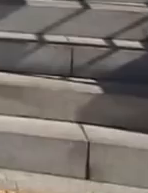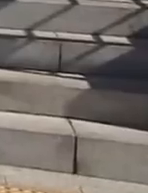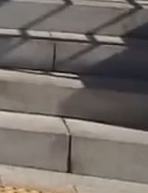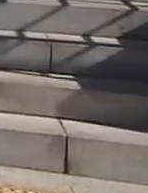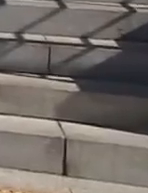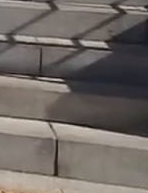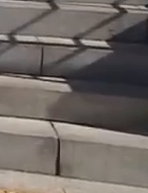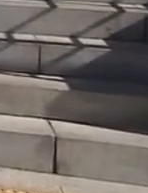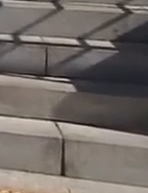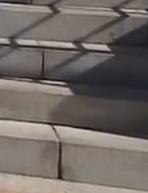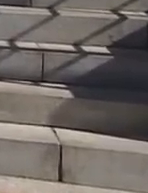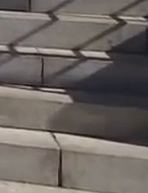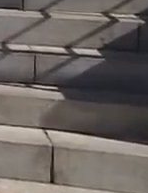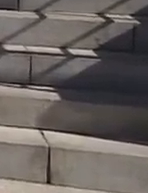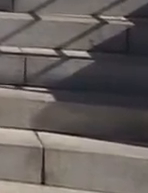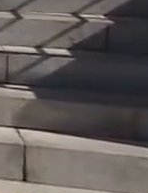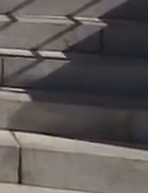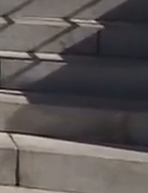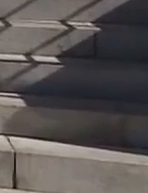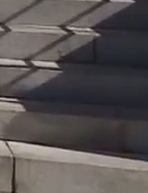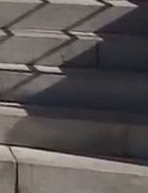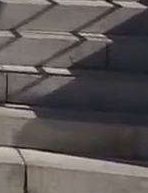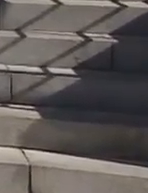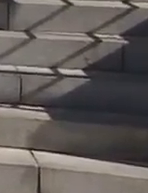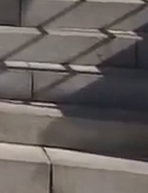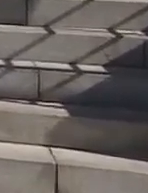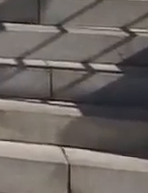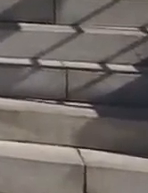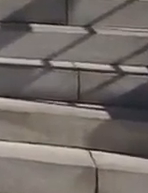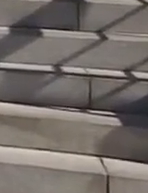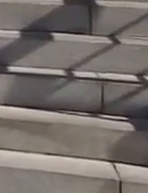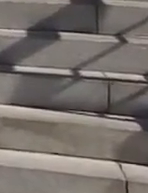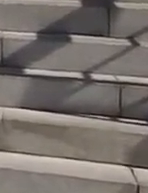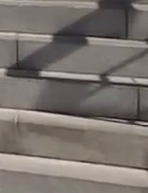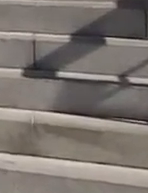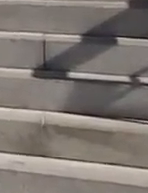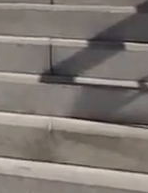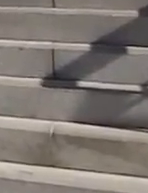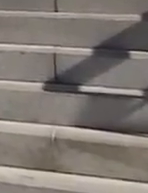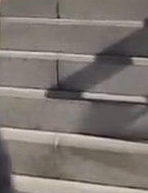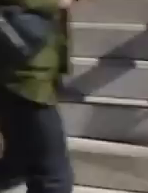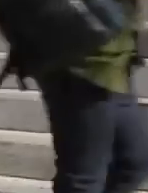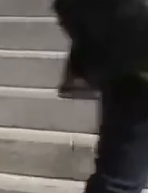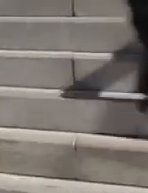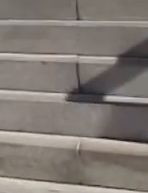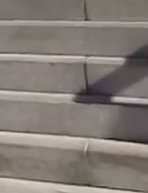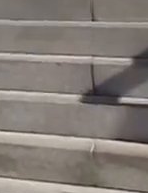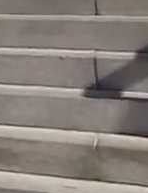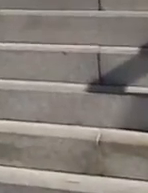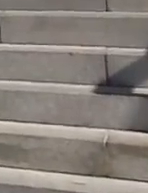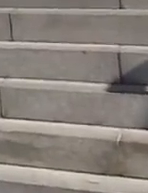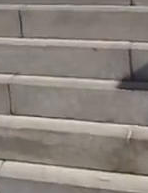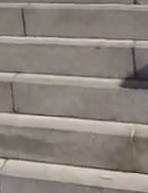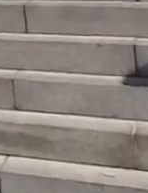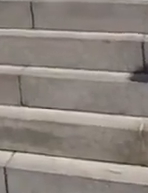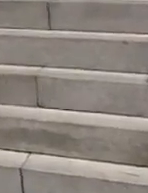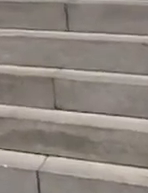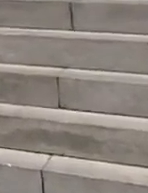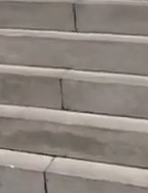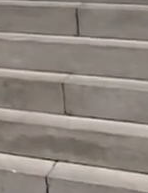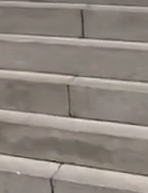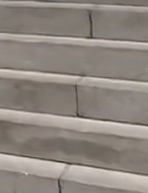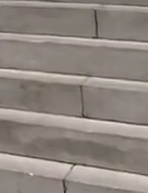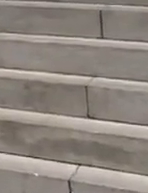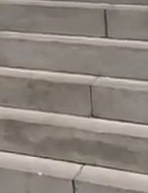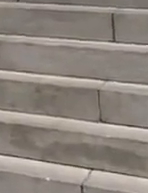역할을 했었던 PB 김명록 씨가 재판에서 모든 걸 다 실패했습니다. 모든 혐의를 다 인정했습니다.